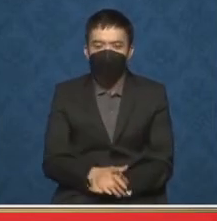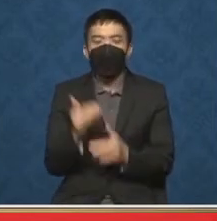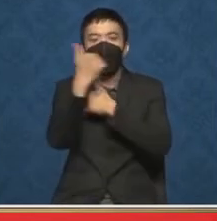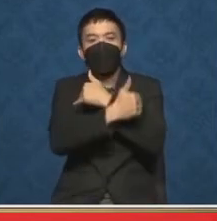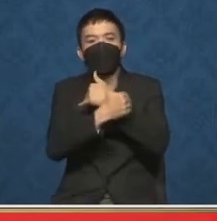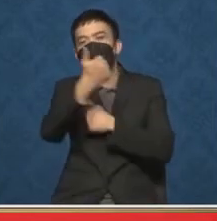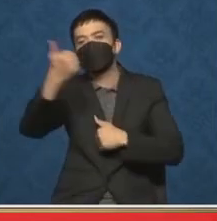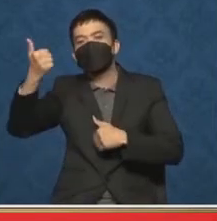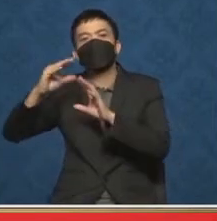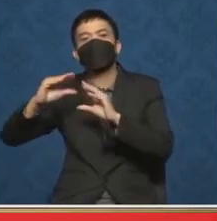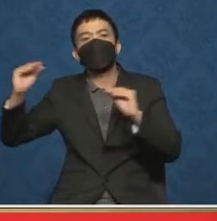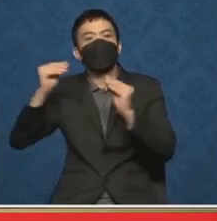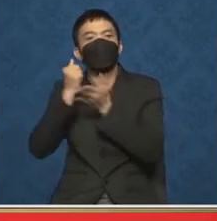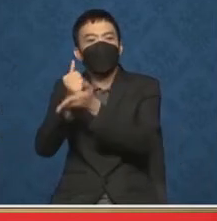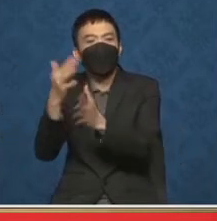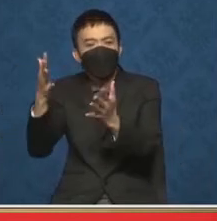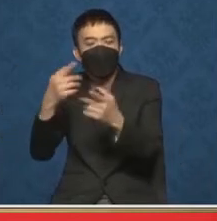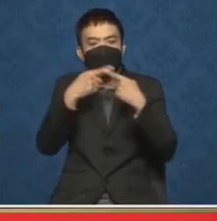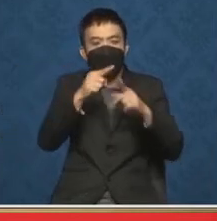ก็คือใครเชิญเราแต่เรารักรรม